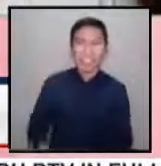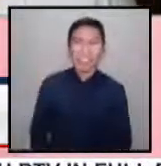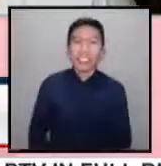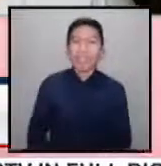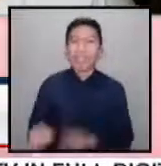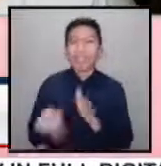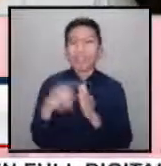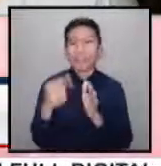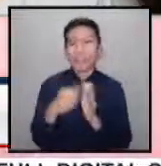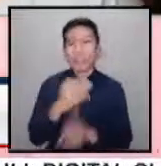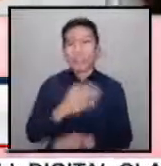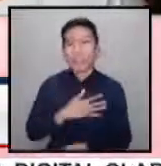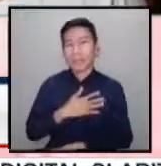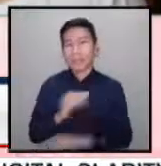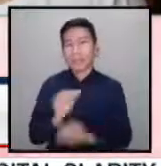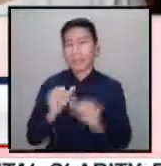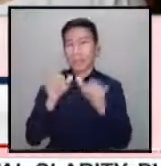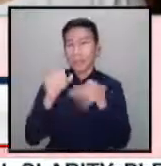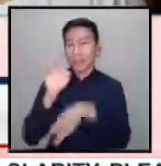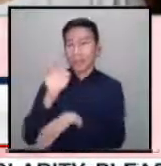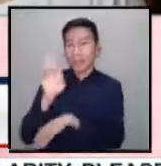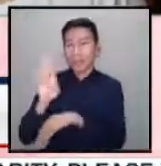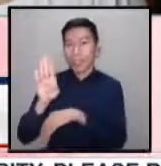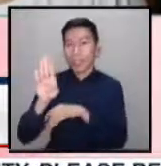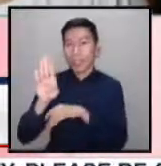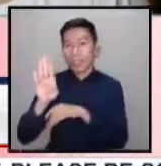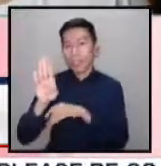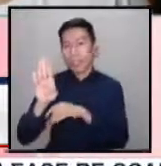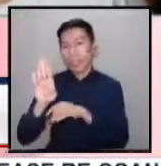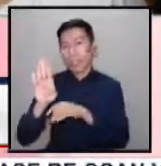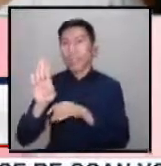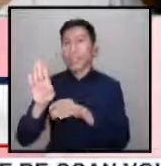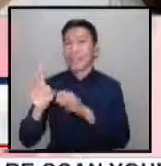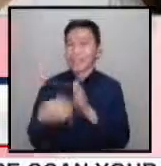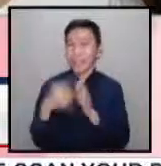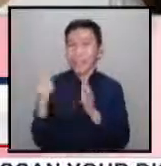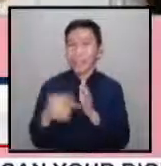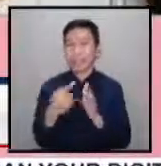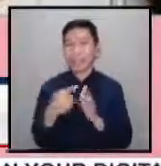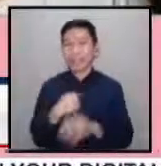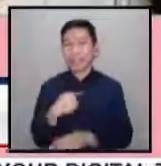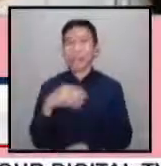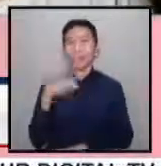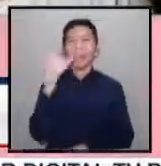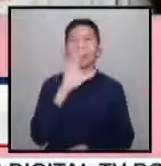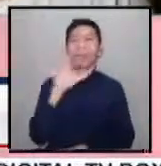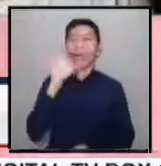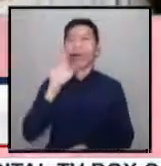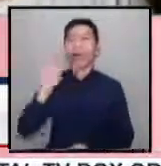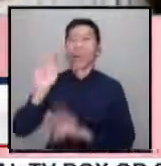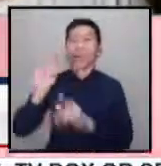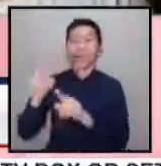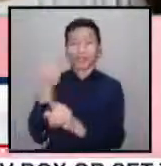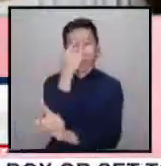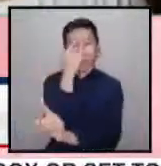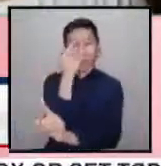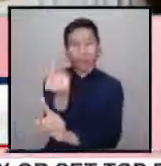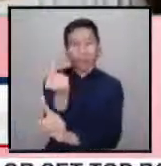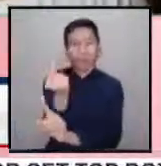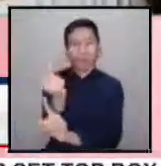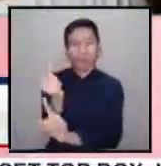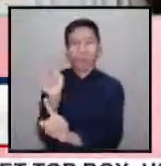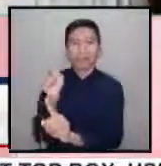sa Facebook, minsan naghahanap ako ng mga single na strangers. Tapos meron pang